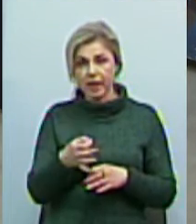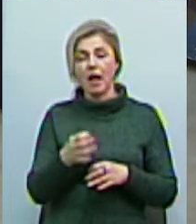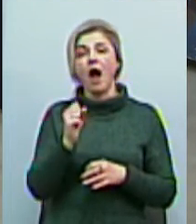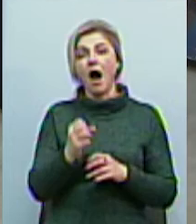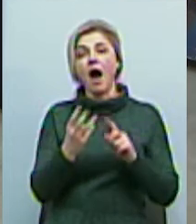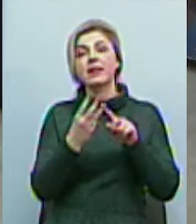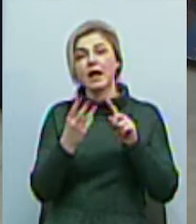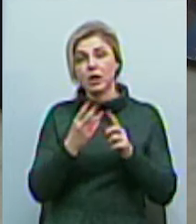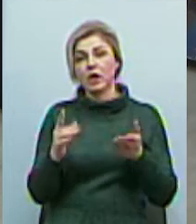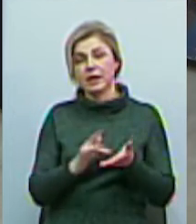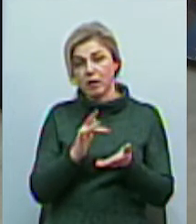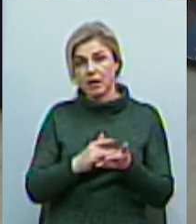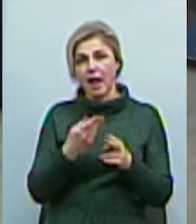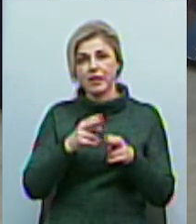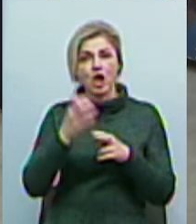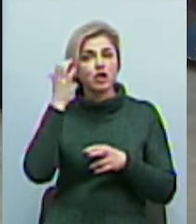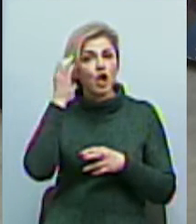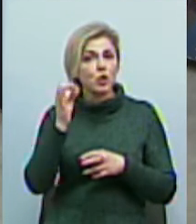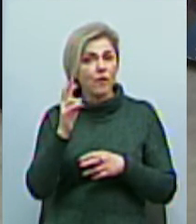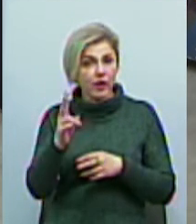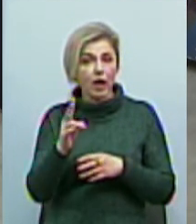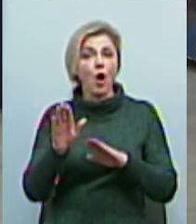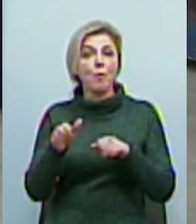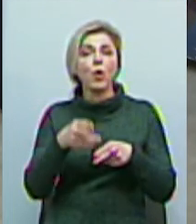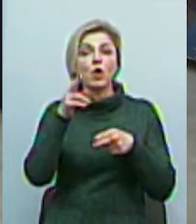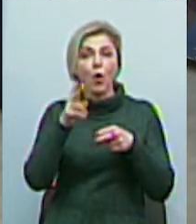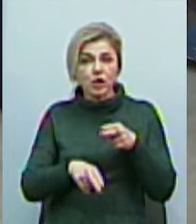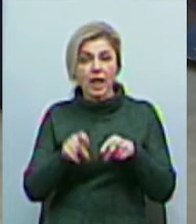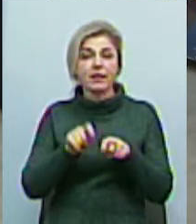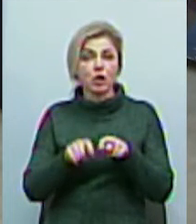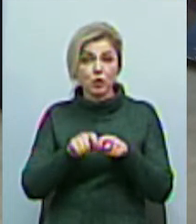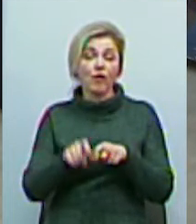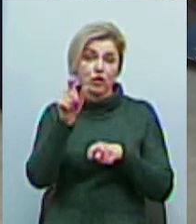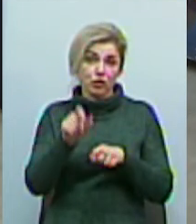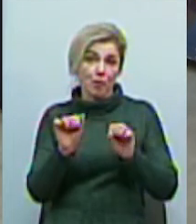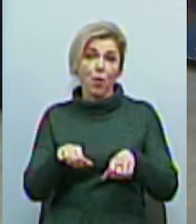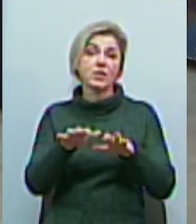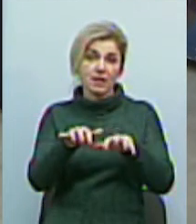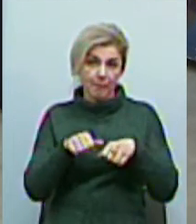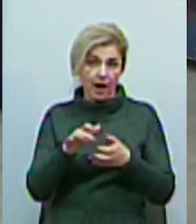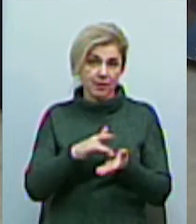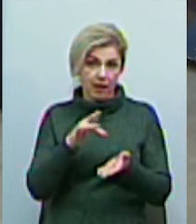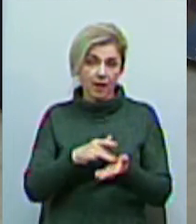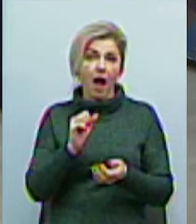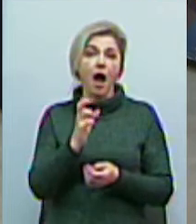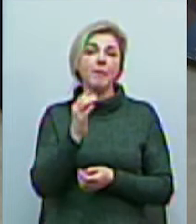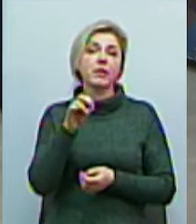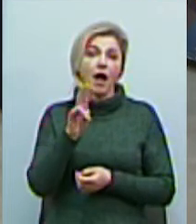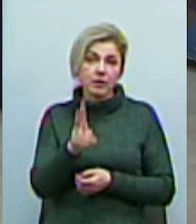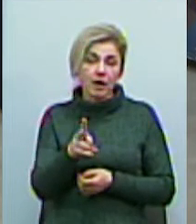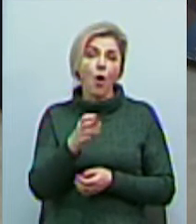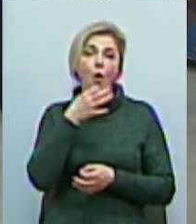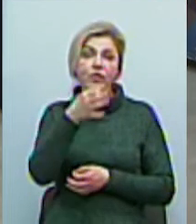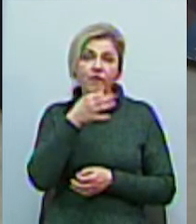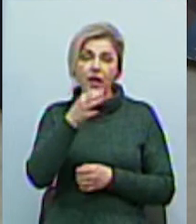чернетка. Особа після закінчення тестування може забрати її з собою. А бланк відповідей здається